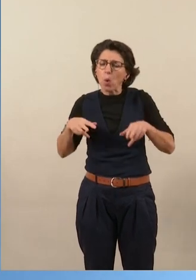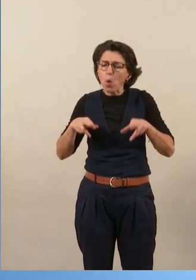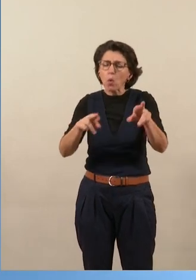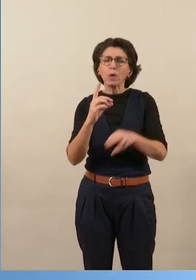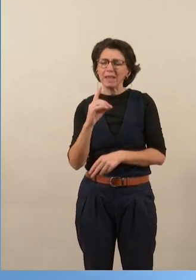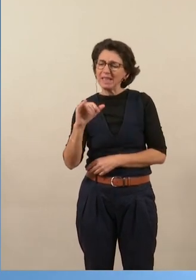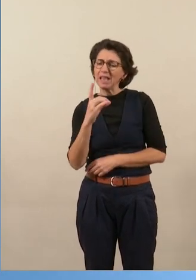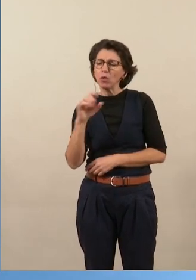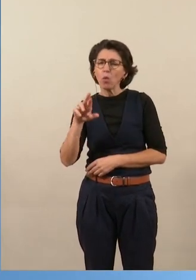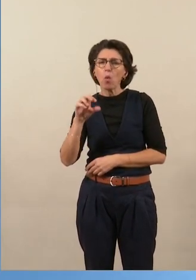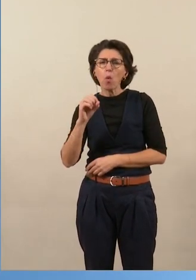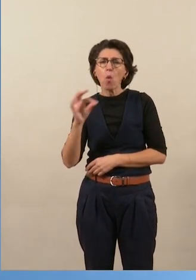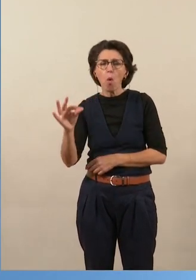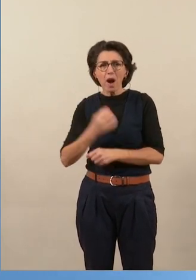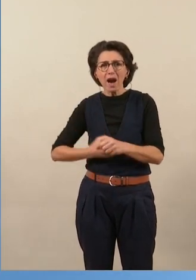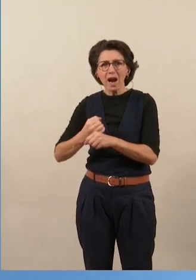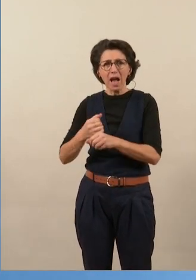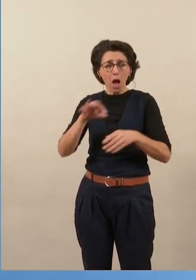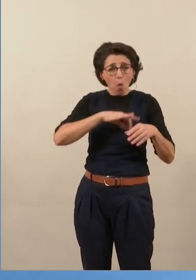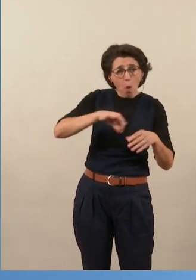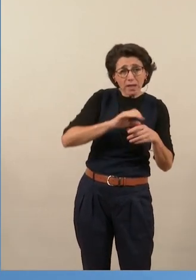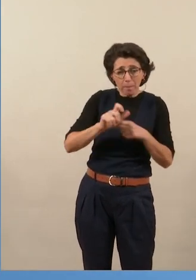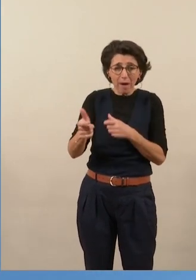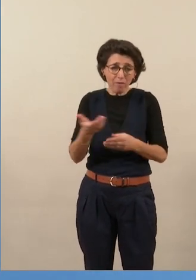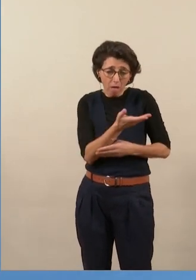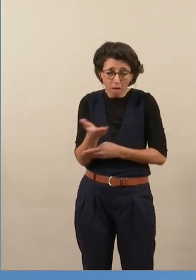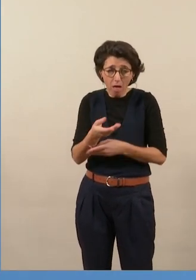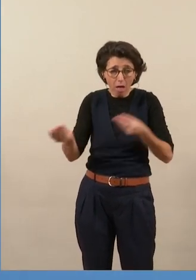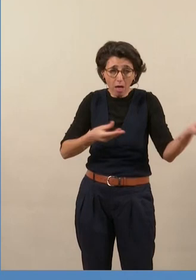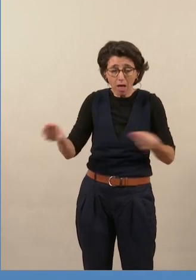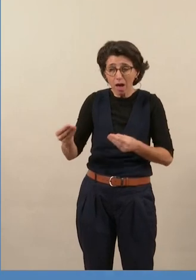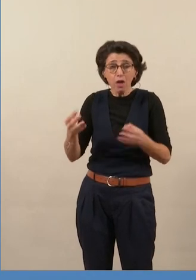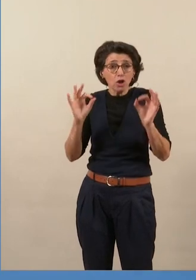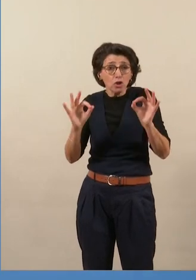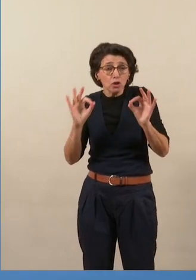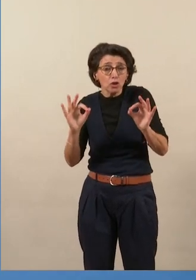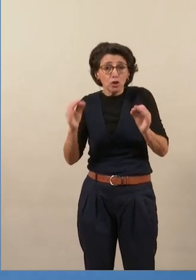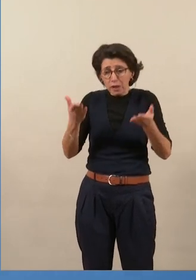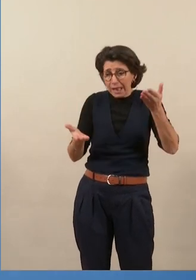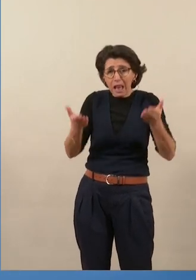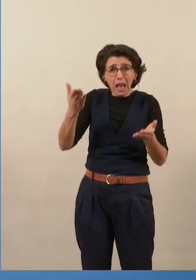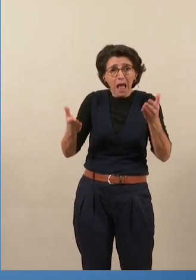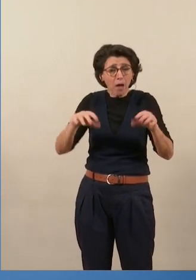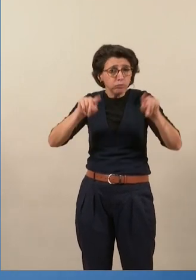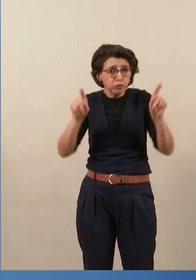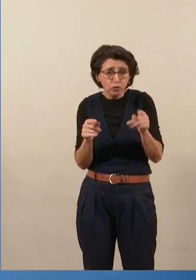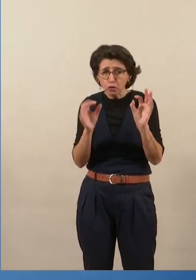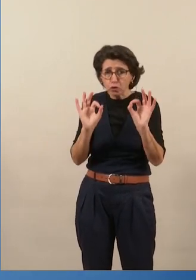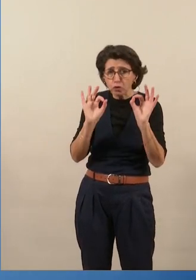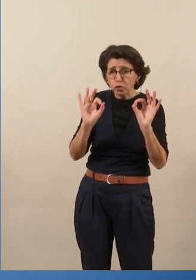sert les repas son affaire était équilibrée elle pouvait se verser un salaire modeste comme en témoig de sa